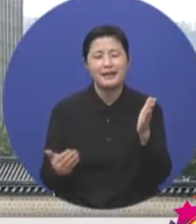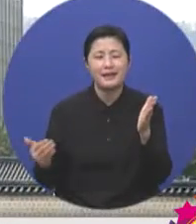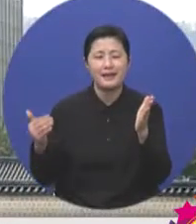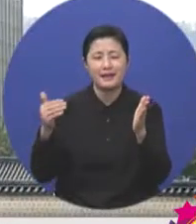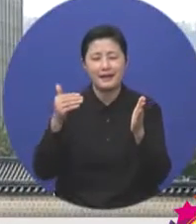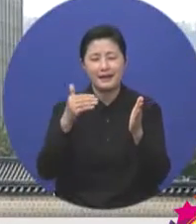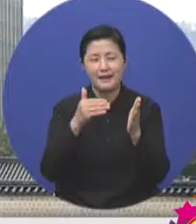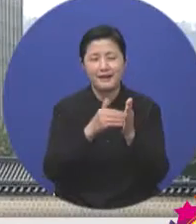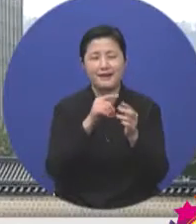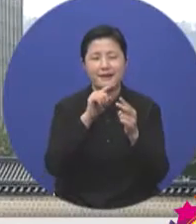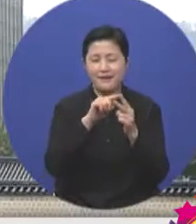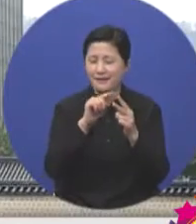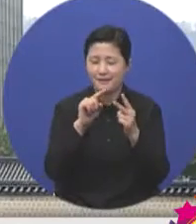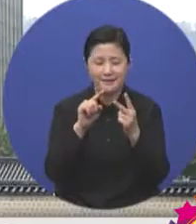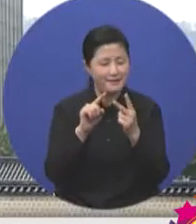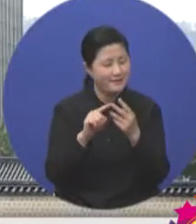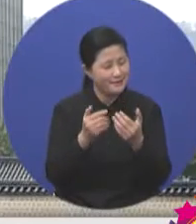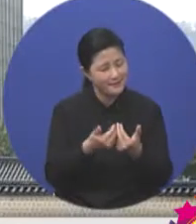언제까지나